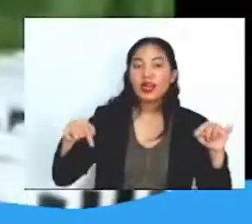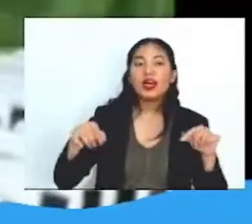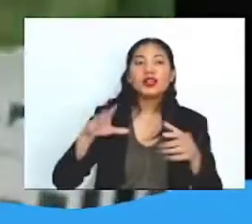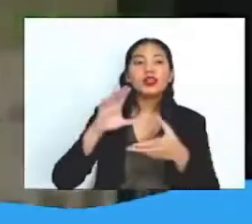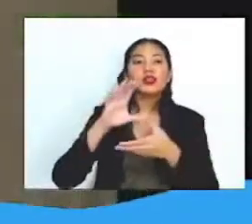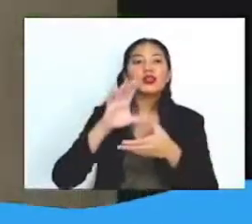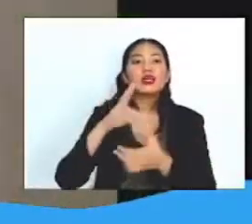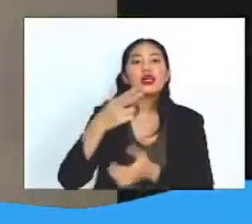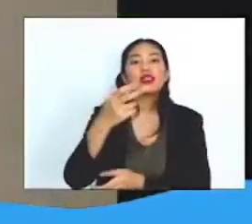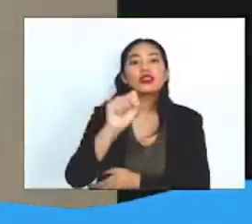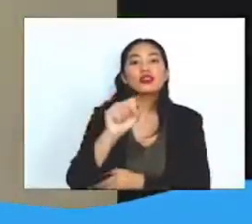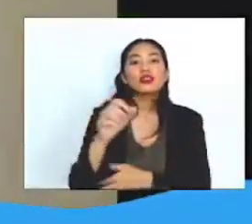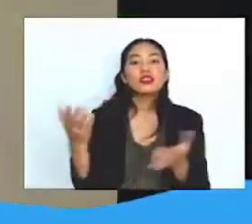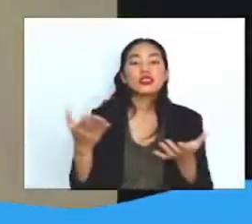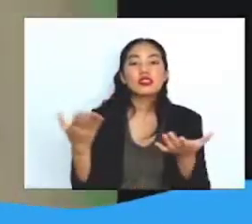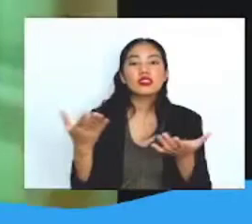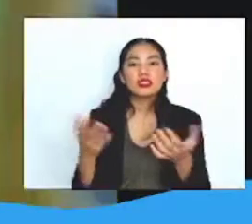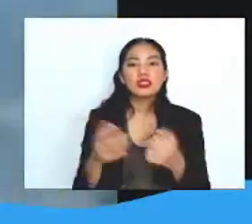Ayan.